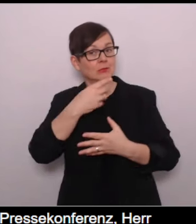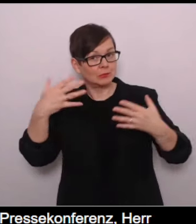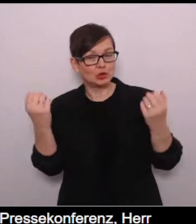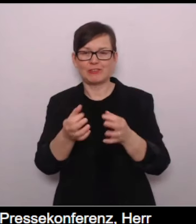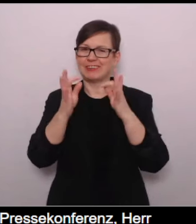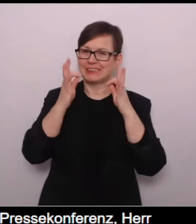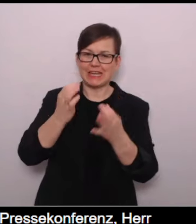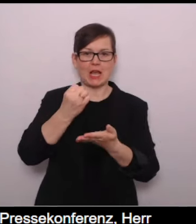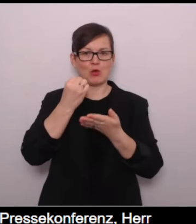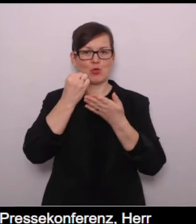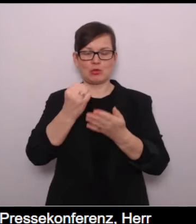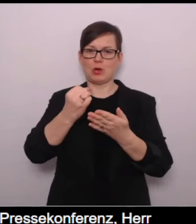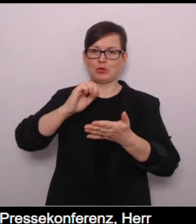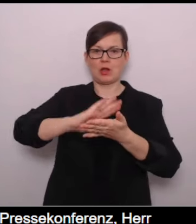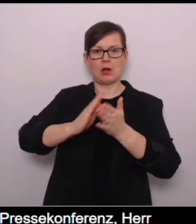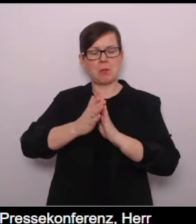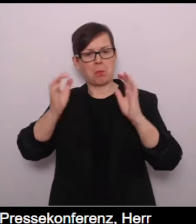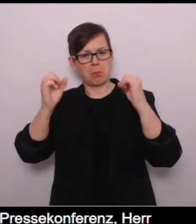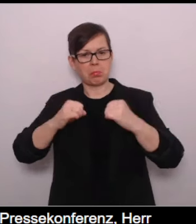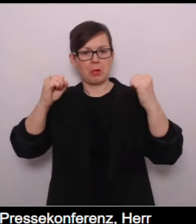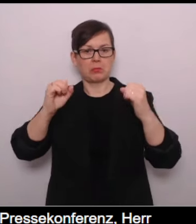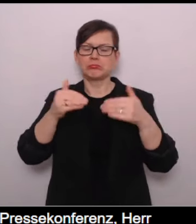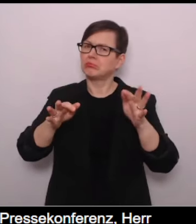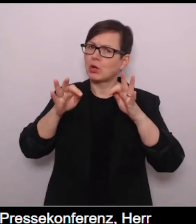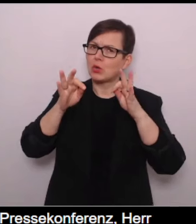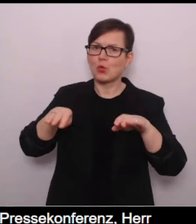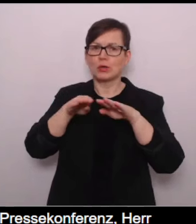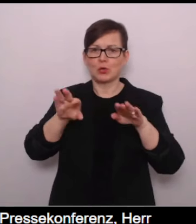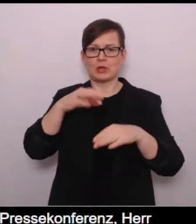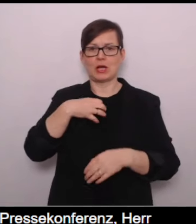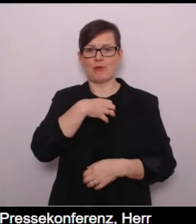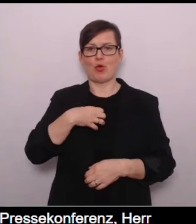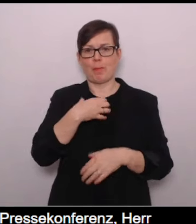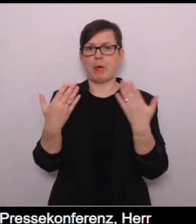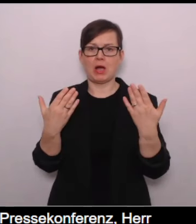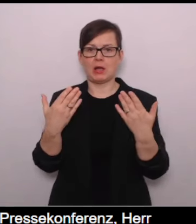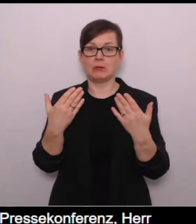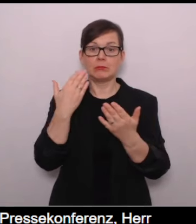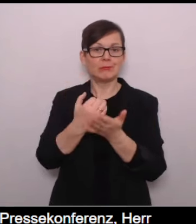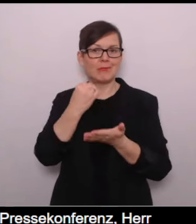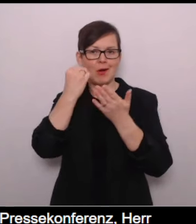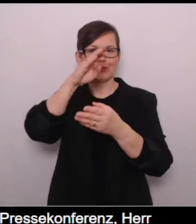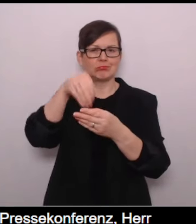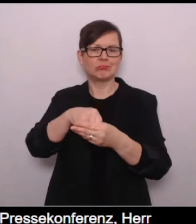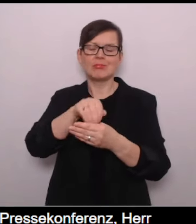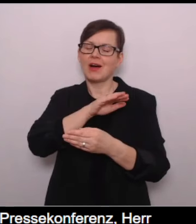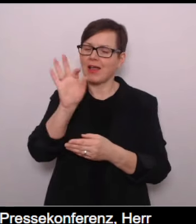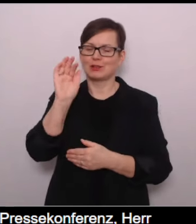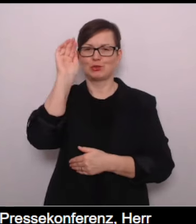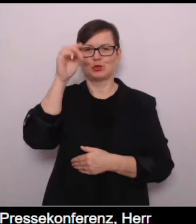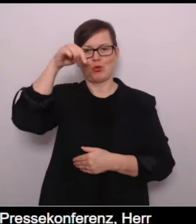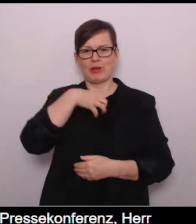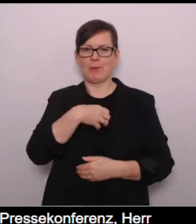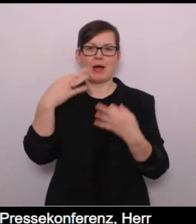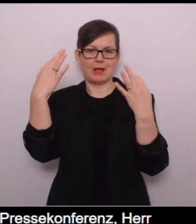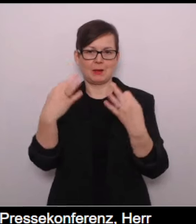schon im Vorhinein bei allen bedanke. Es ist uns gelungen, einen Premiumhaushalt zu setzen, einen Premiumhaushalt, der eine gute Grundlage für Bayern ist.